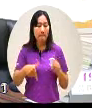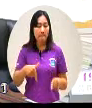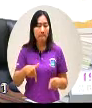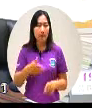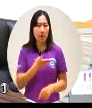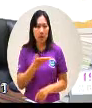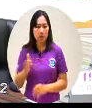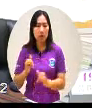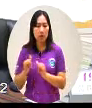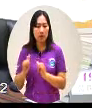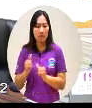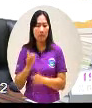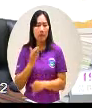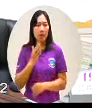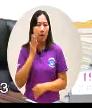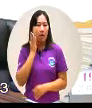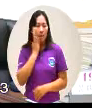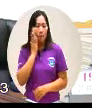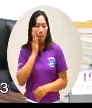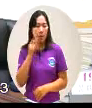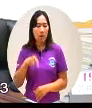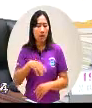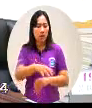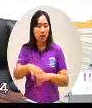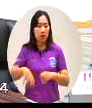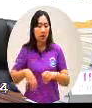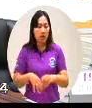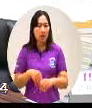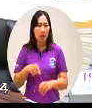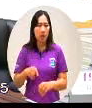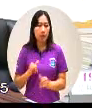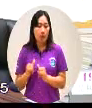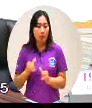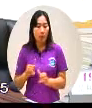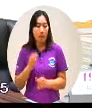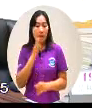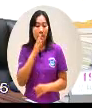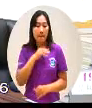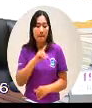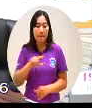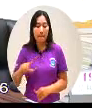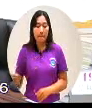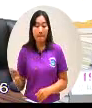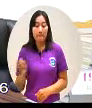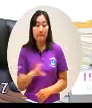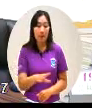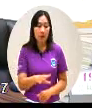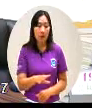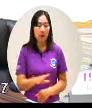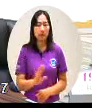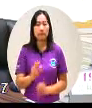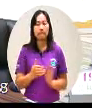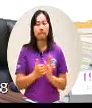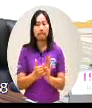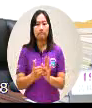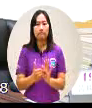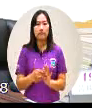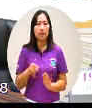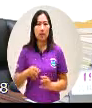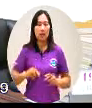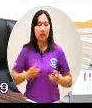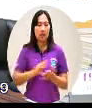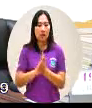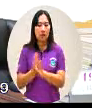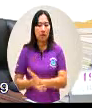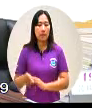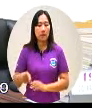珍惜啊，这个环境，安尼伊就袂乱弹啊吼。哦，这个咱的相关单位要注意者吼。你讲哪个改变安尼，同款的条